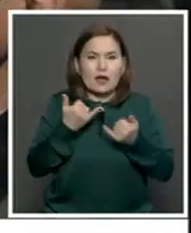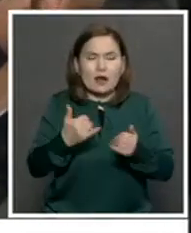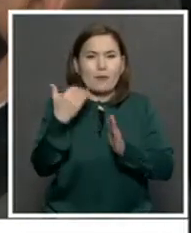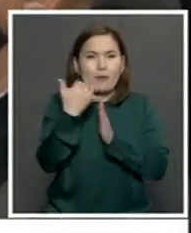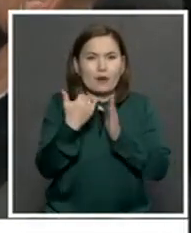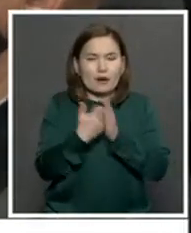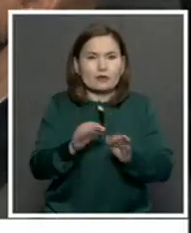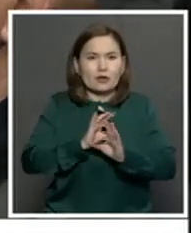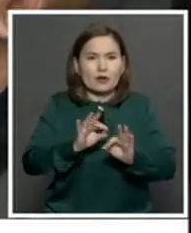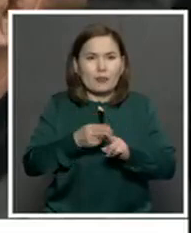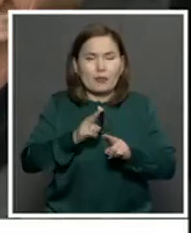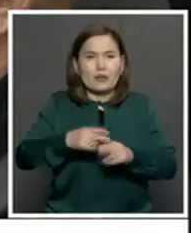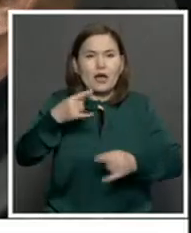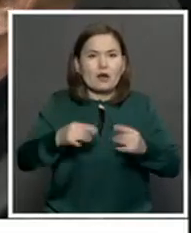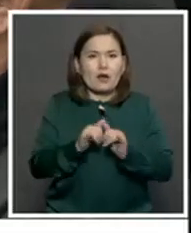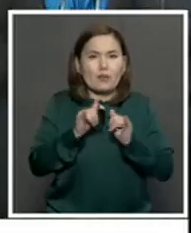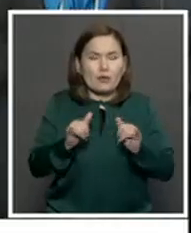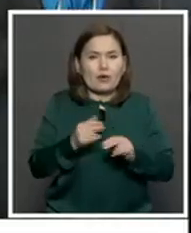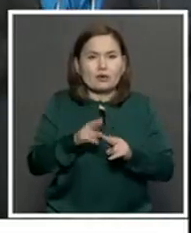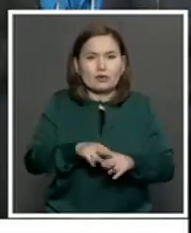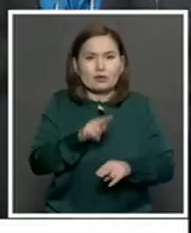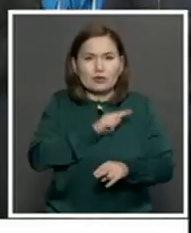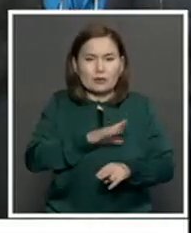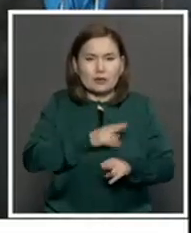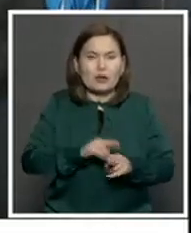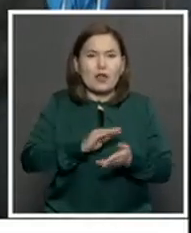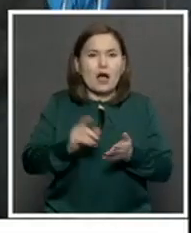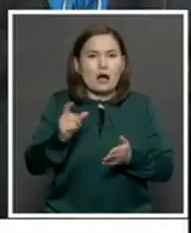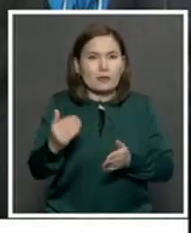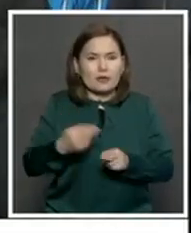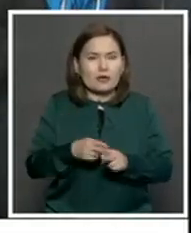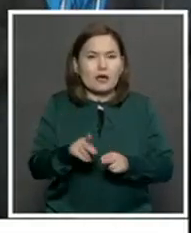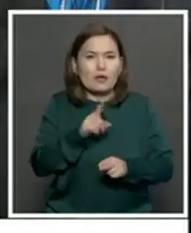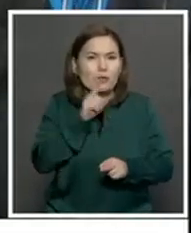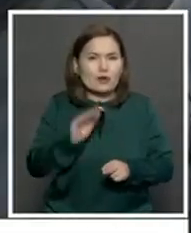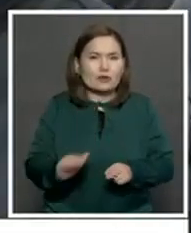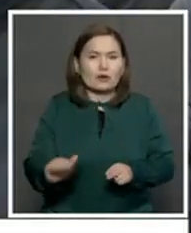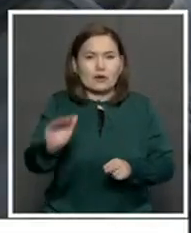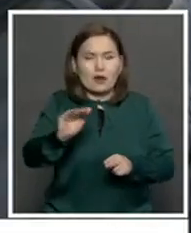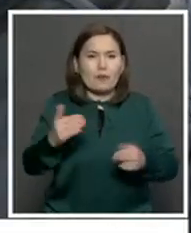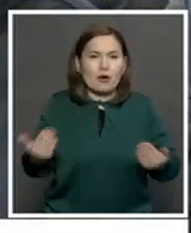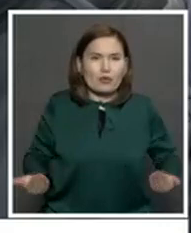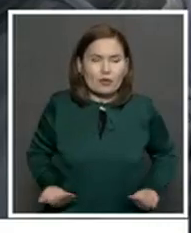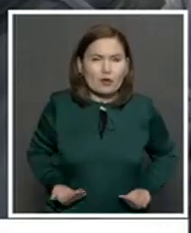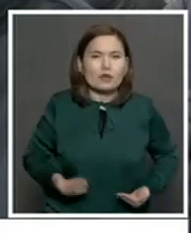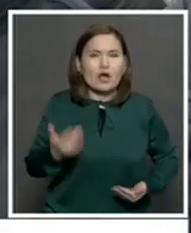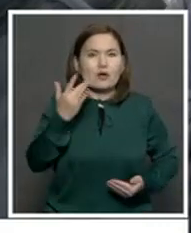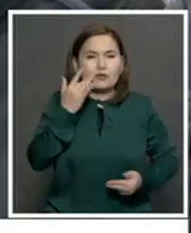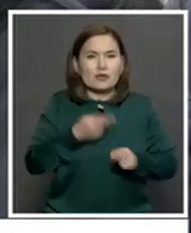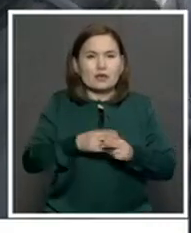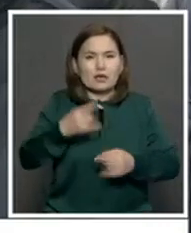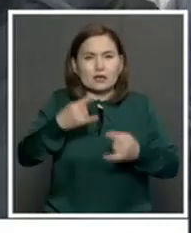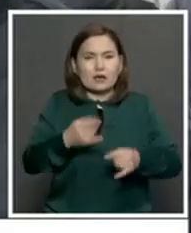талғампаздықпен сұрыптап, телевизияның дамуына өлшеусіз үлес қосты. Ол журналистикаға жастайынан араласып, өмірінің соңына жылына дейін сүйікті